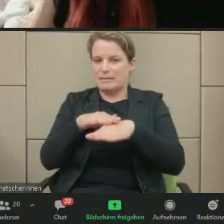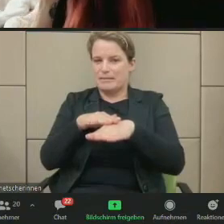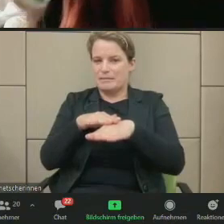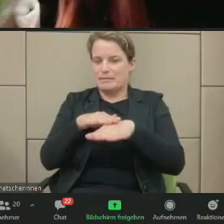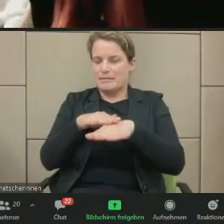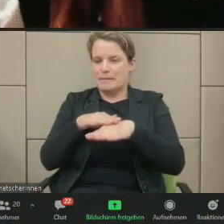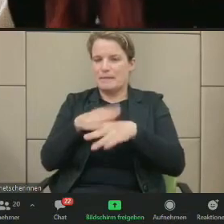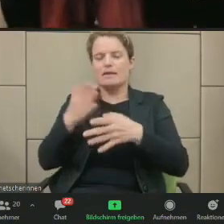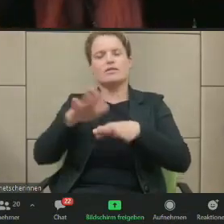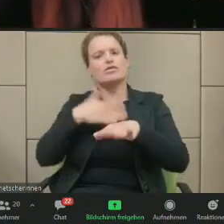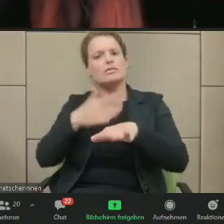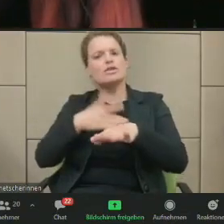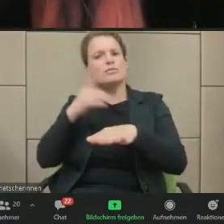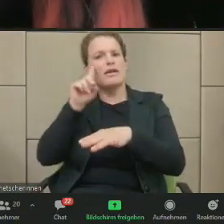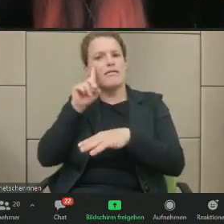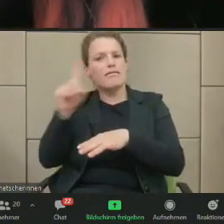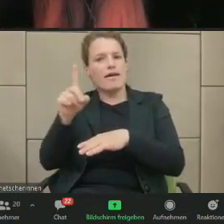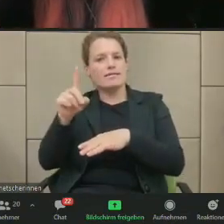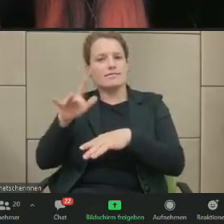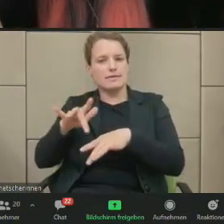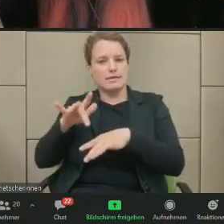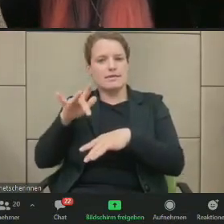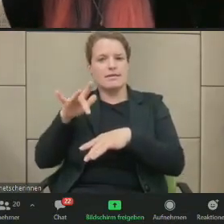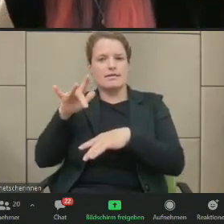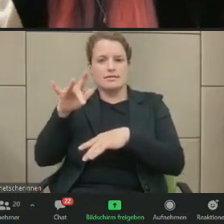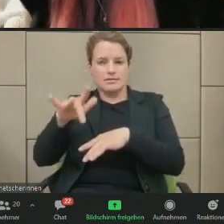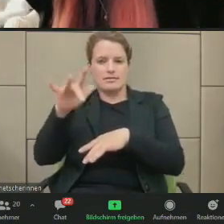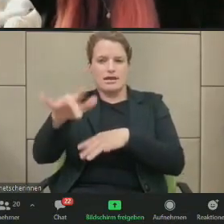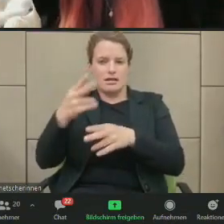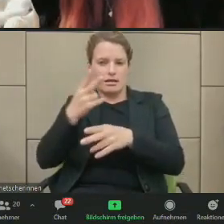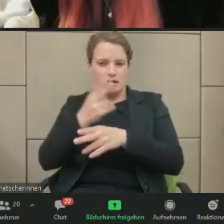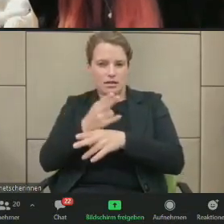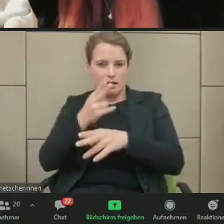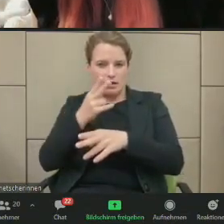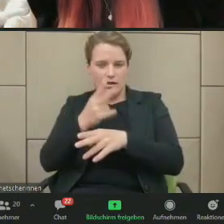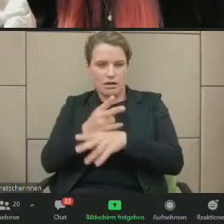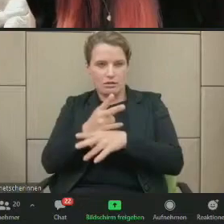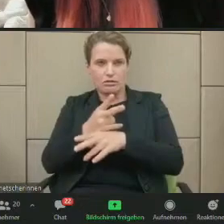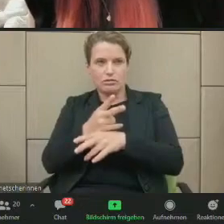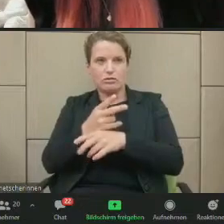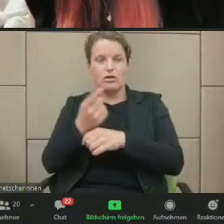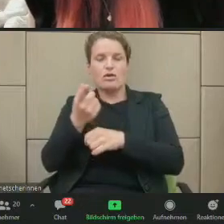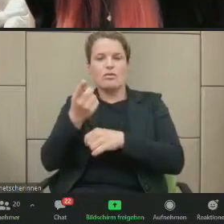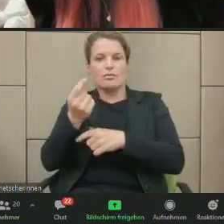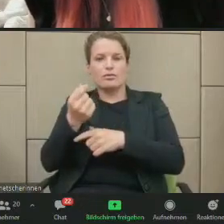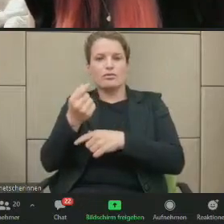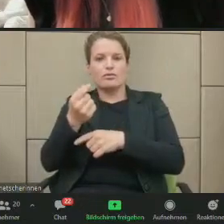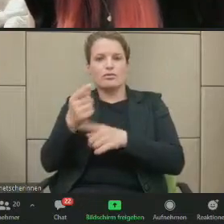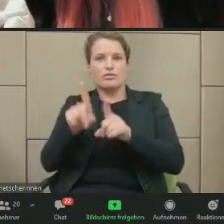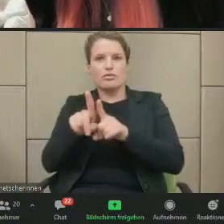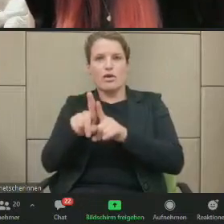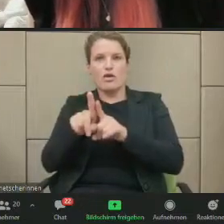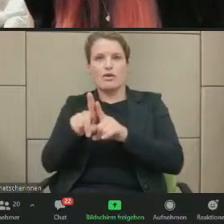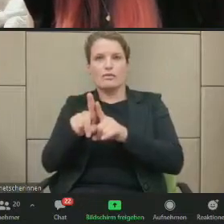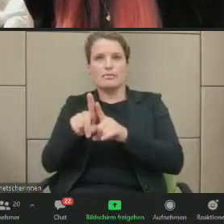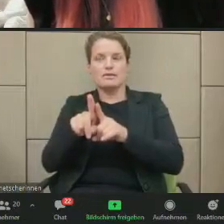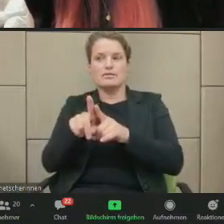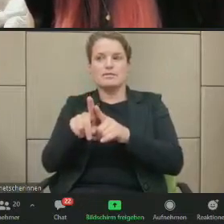Wenn man weiß, dass man eine seltene Erkrankung hat, dann braucht man ja zunächst einmal die Zeit, einmal sich selber über